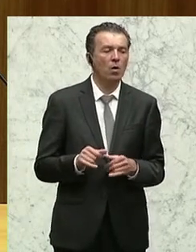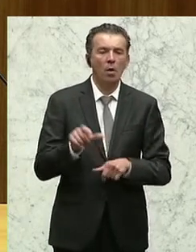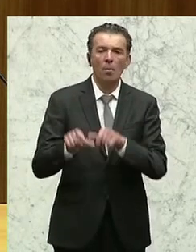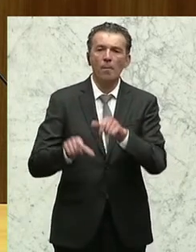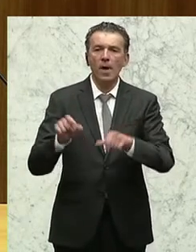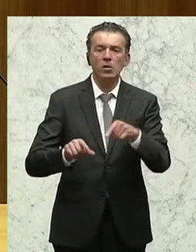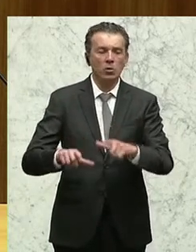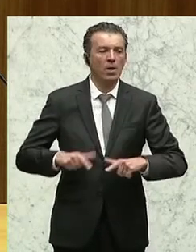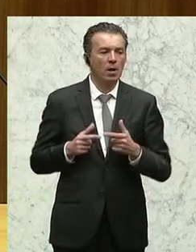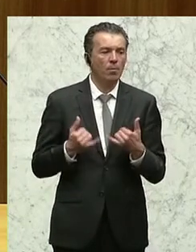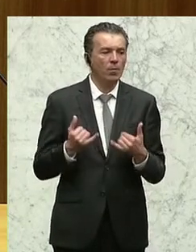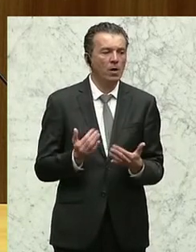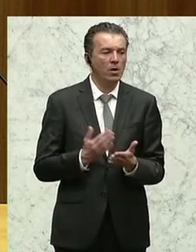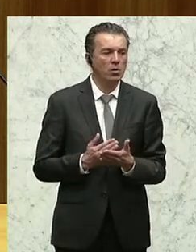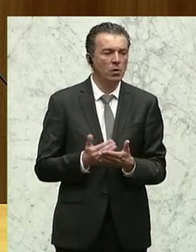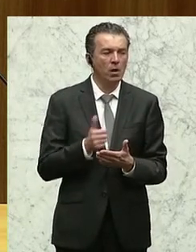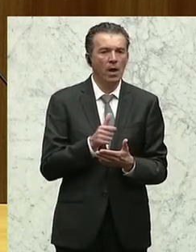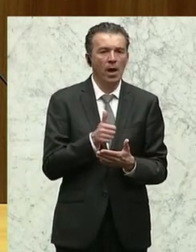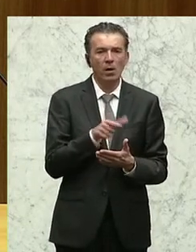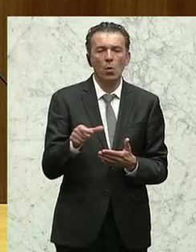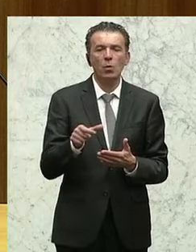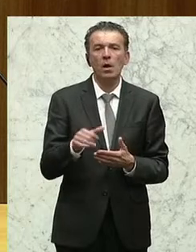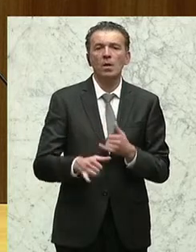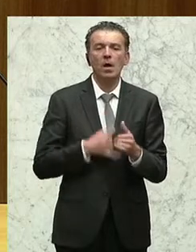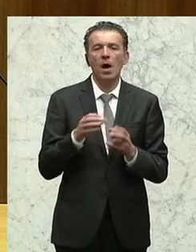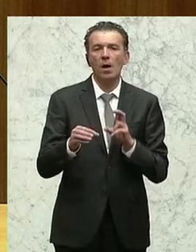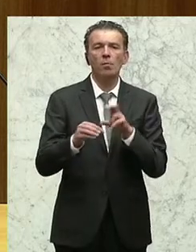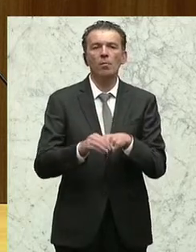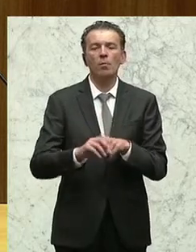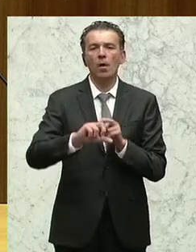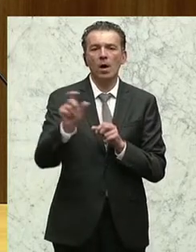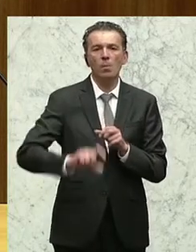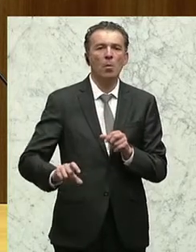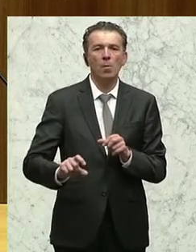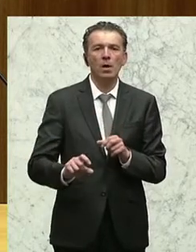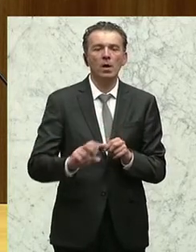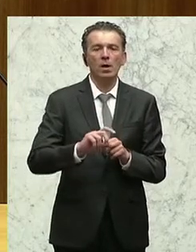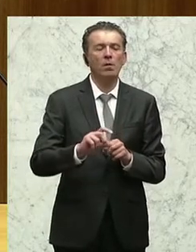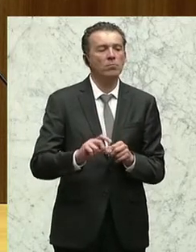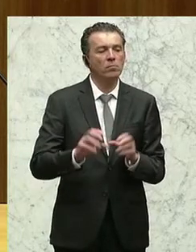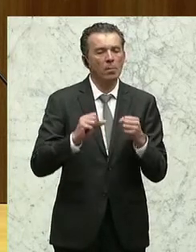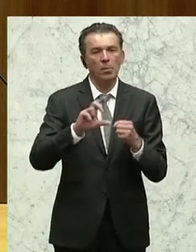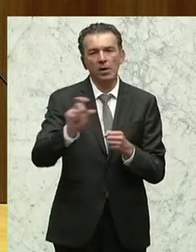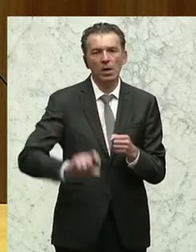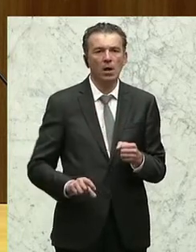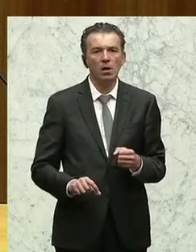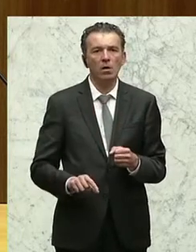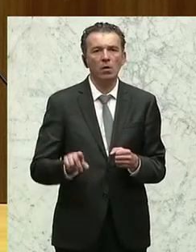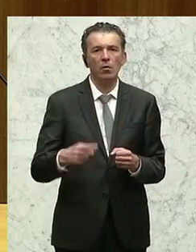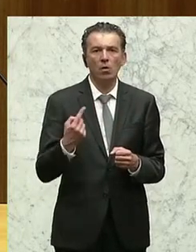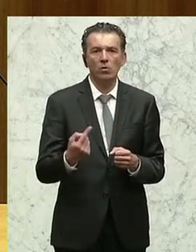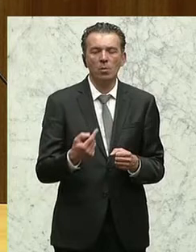lebenden Menschen sind mittlerweile 100 Jahre Bestandteil der Republik Italien und die sollen sich jetzt verdammt noch einmal